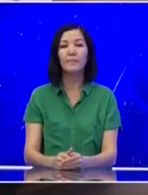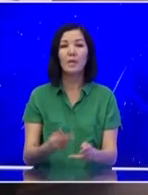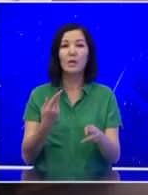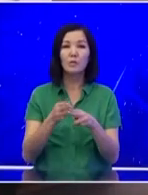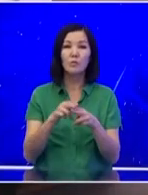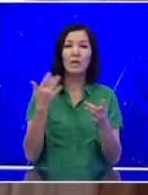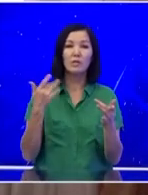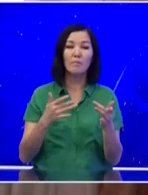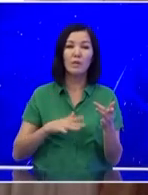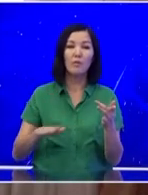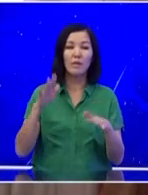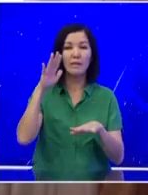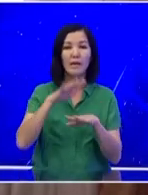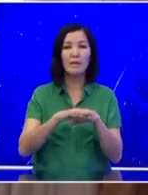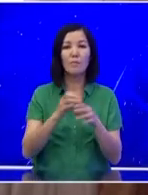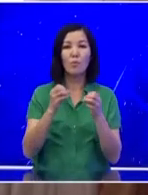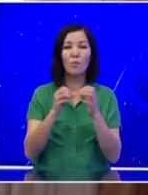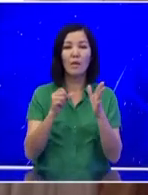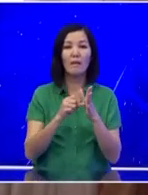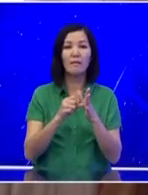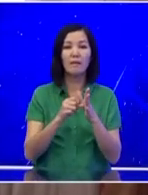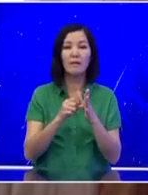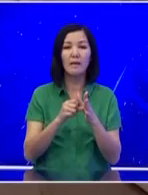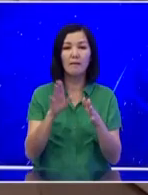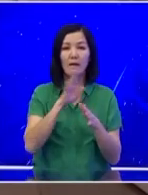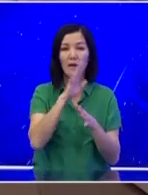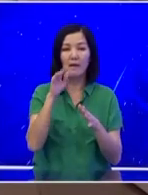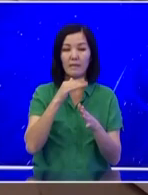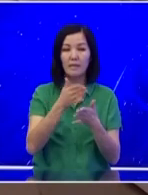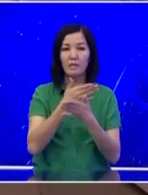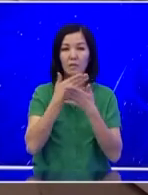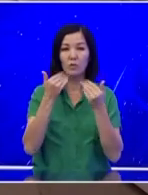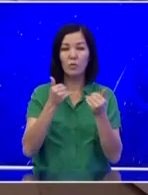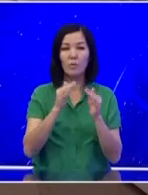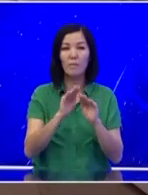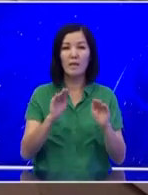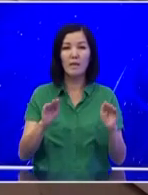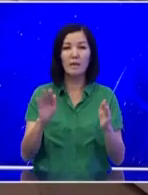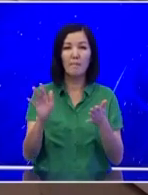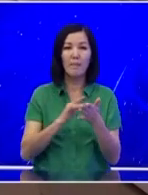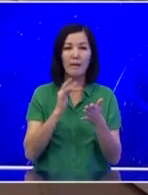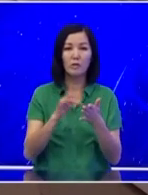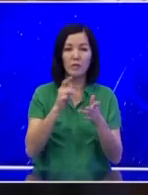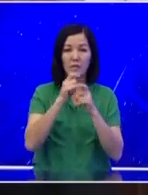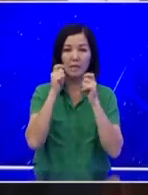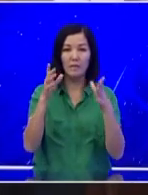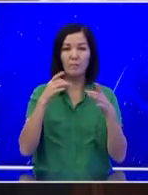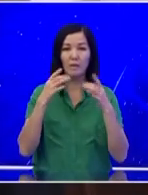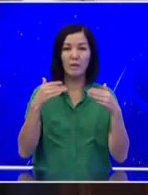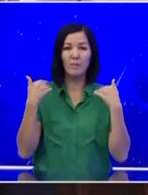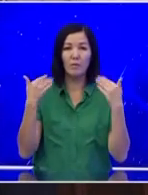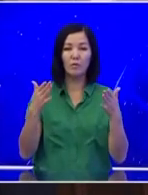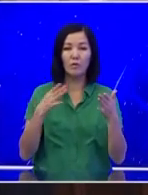Жамбыл ауданы әкімі 16 ата-ана қамқорлығынсыз қалған балаларға планшеттер сыйлады. Аймақ басшысы балаларды мерекемен құттықтап,